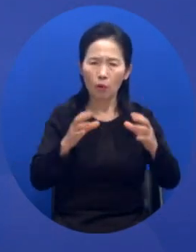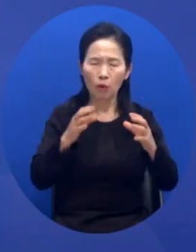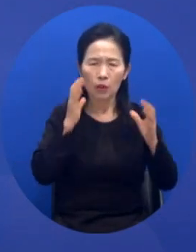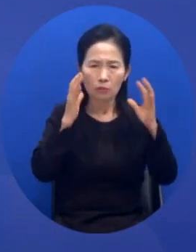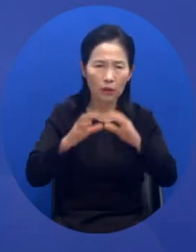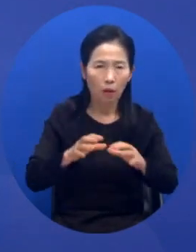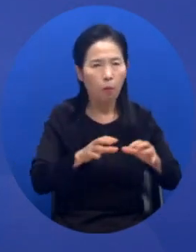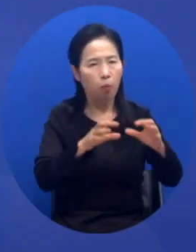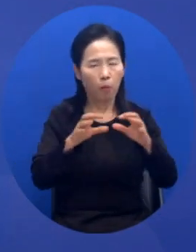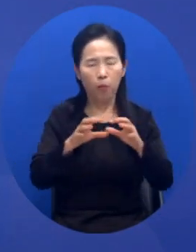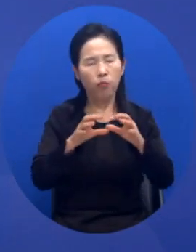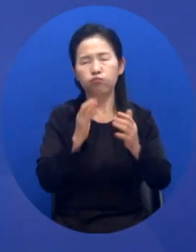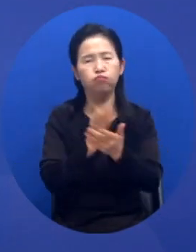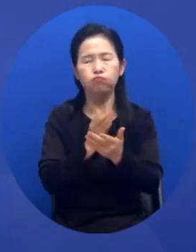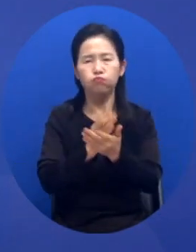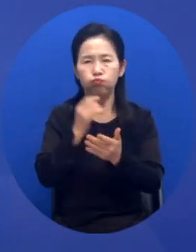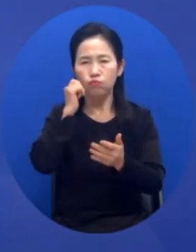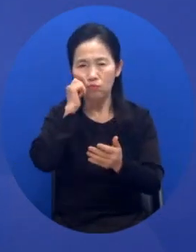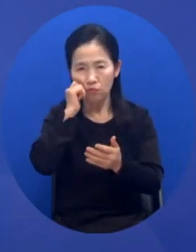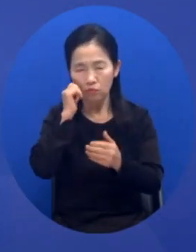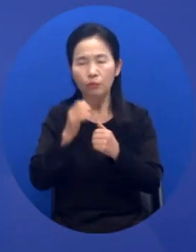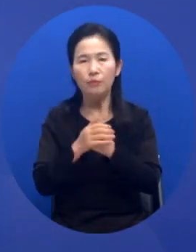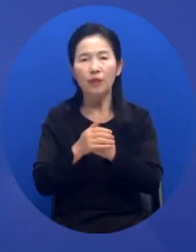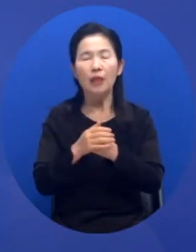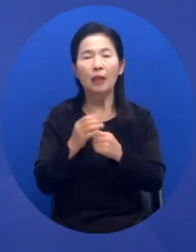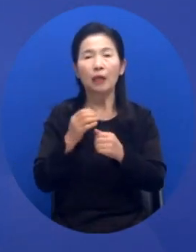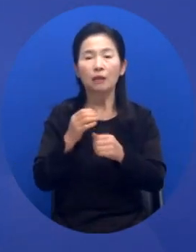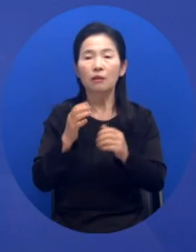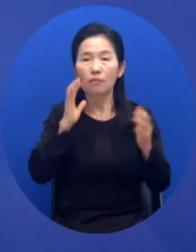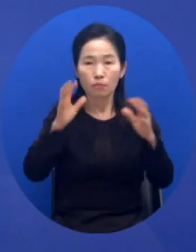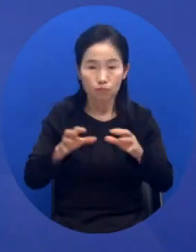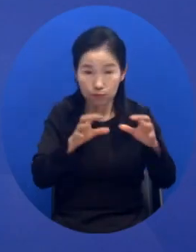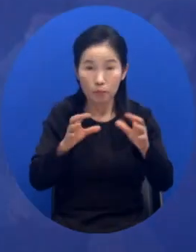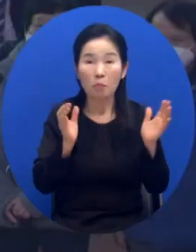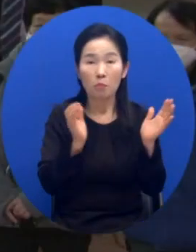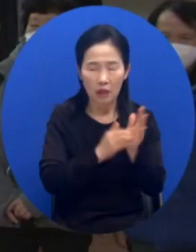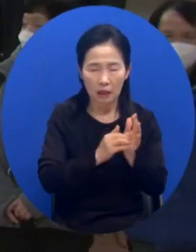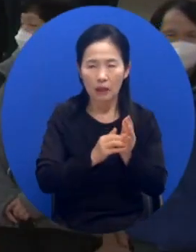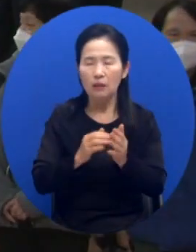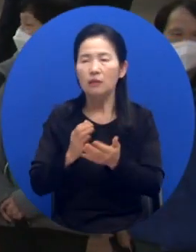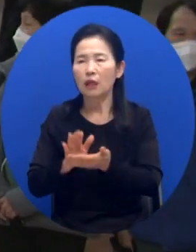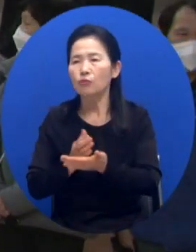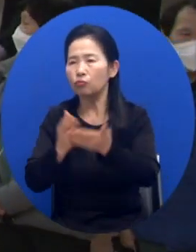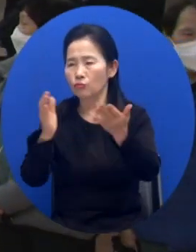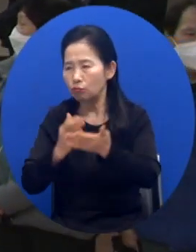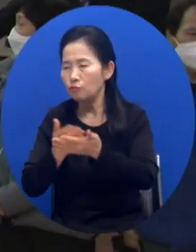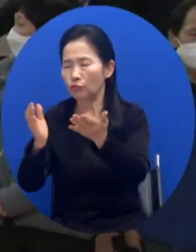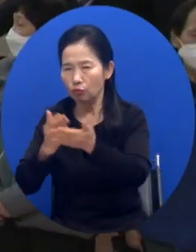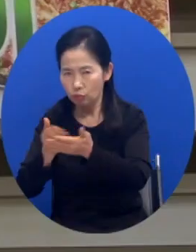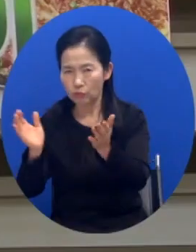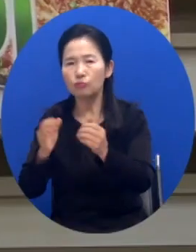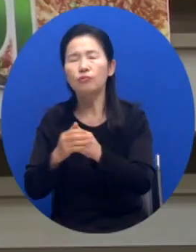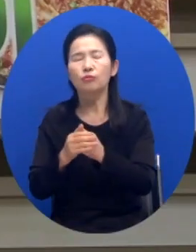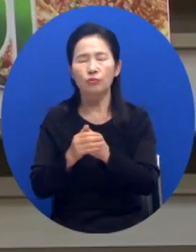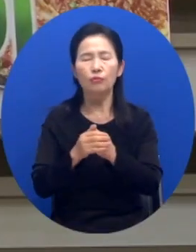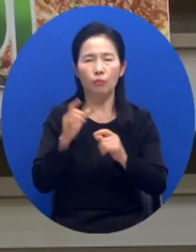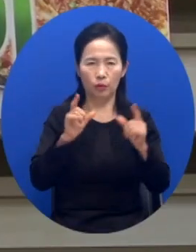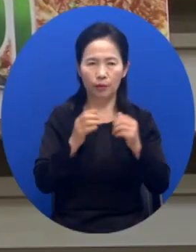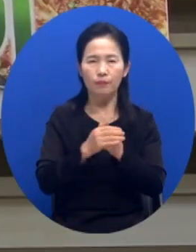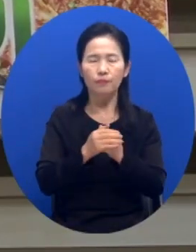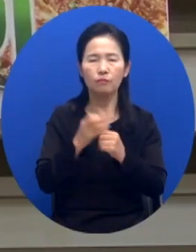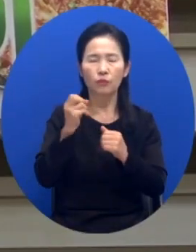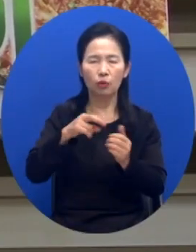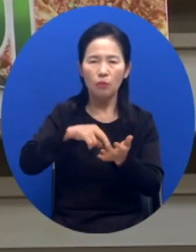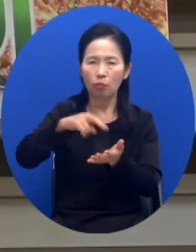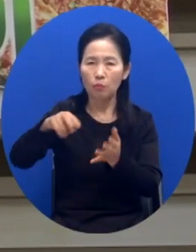과정들은 생략을 하고 이미 이제 담근 김시래 가지고 스웨 이웃들에게 나누는 음 이런 과정으로 진행이 됐습니다 4 노숙인들에게